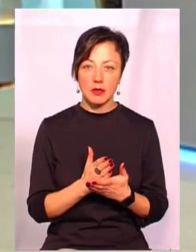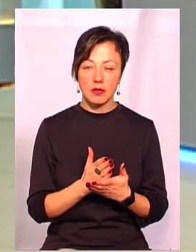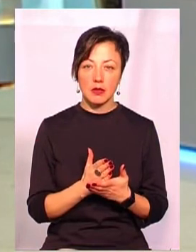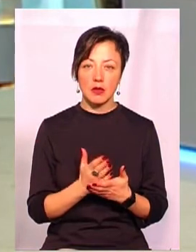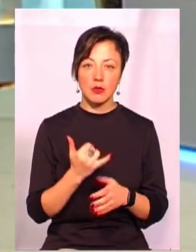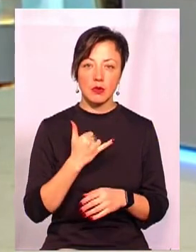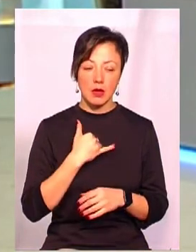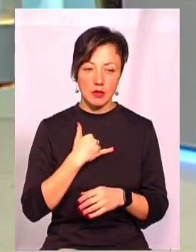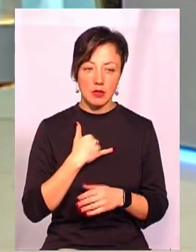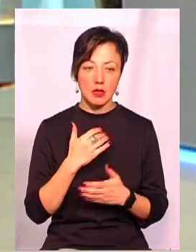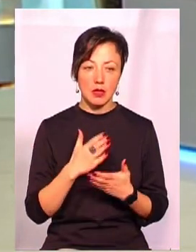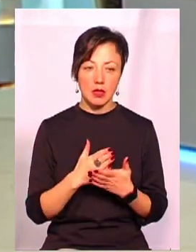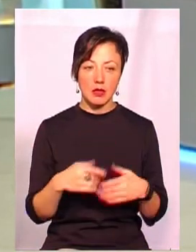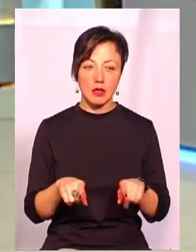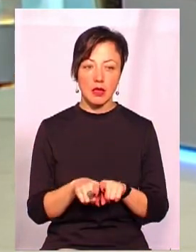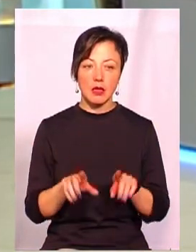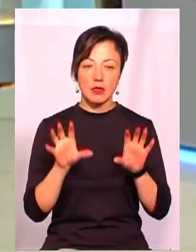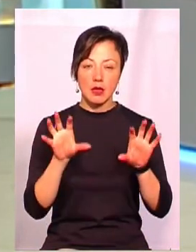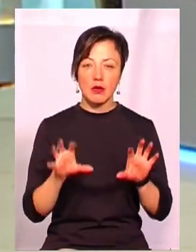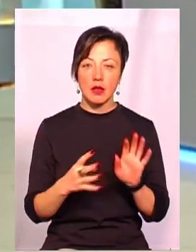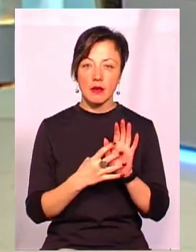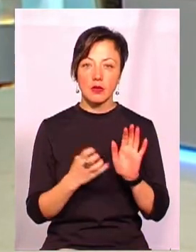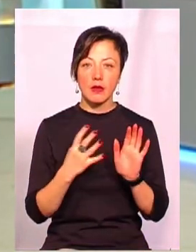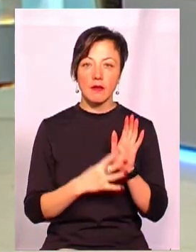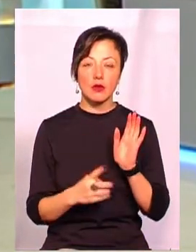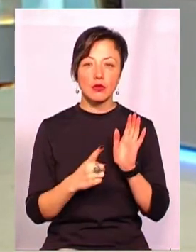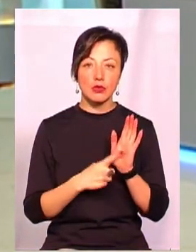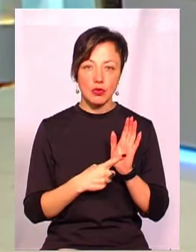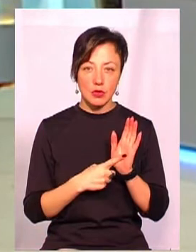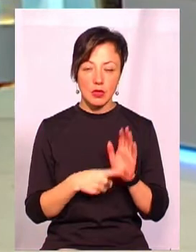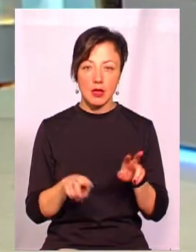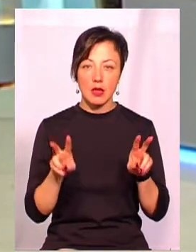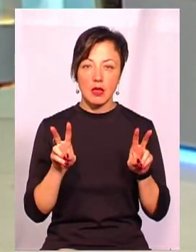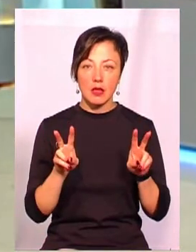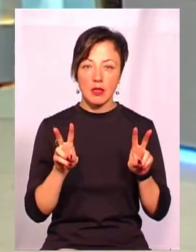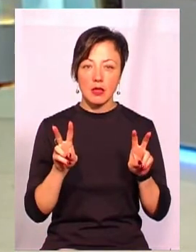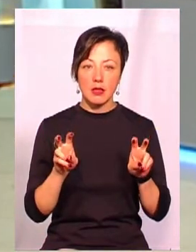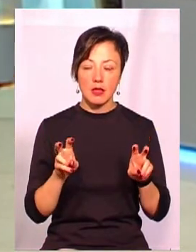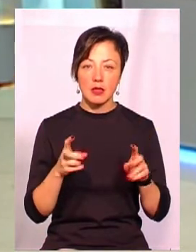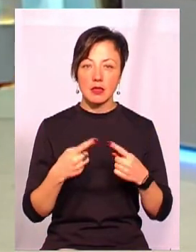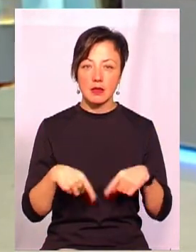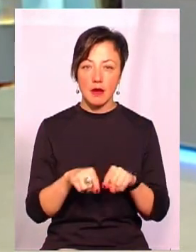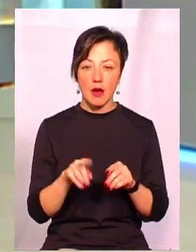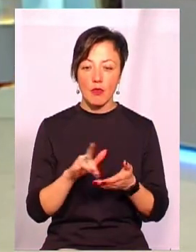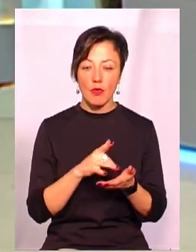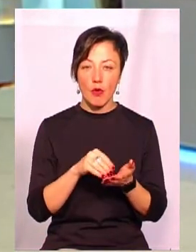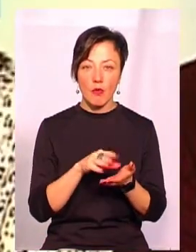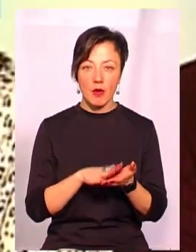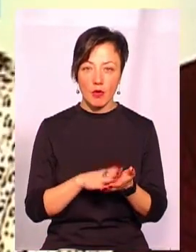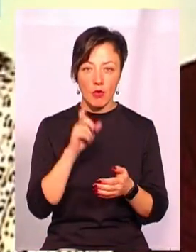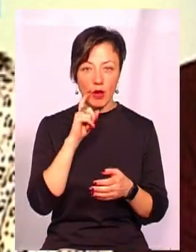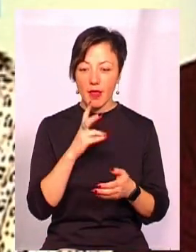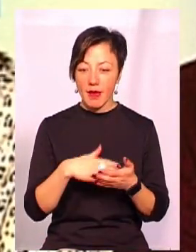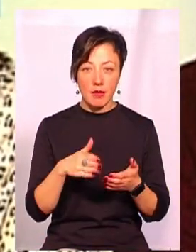в нас є такий закон 996-й, називається «Все про бухоблік в Україні», який не відміняв облік,